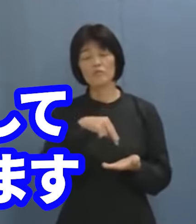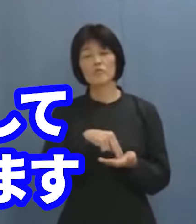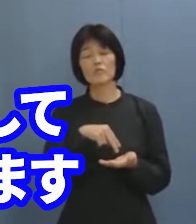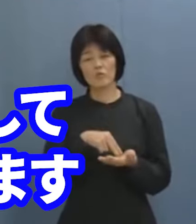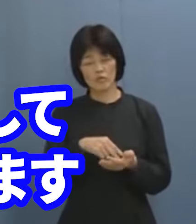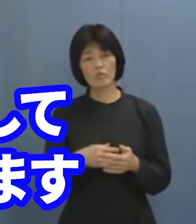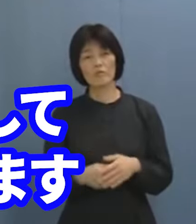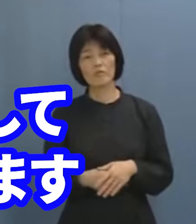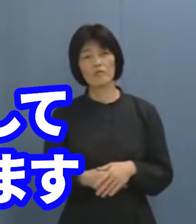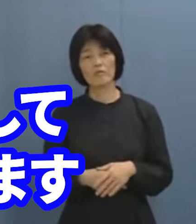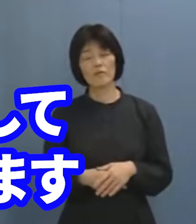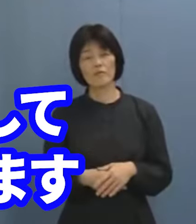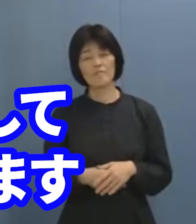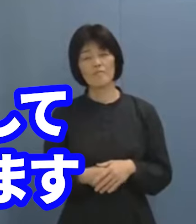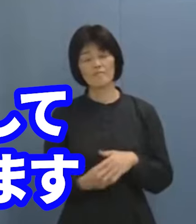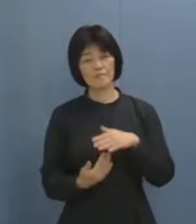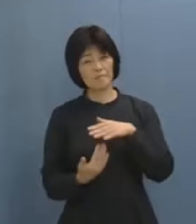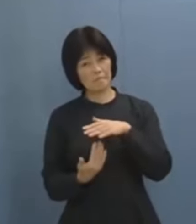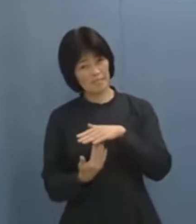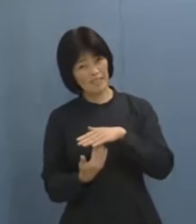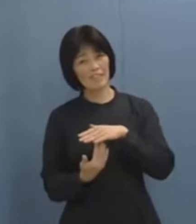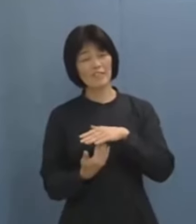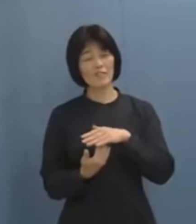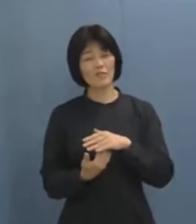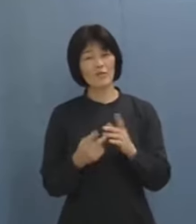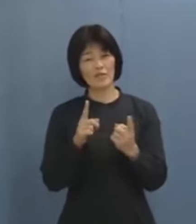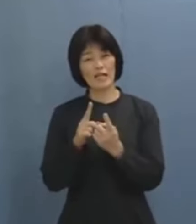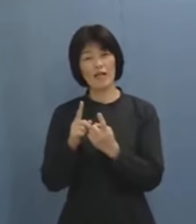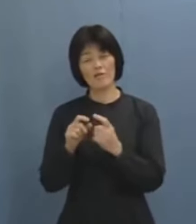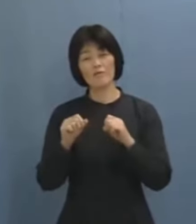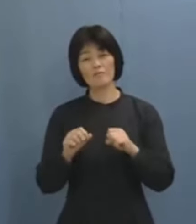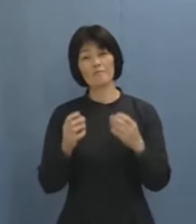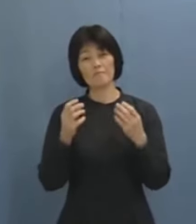応をしてきたということだと思います。まあ、議会側が、